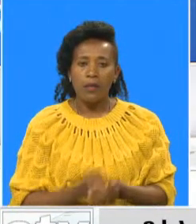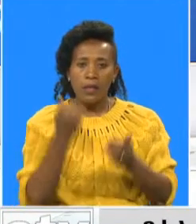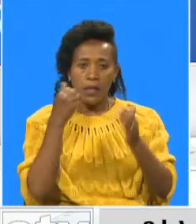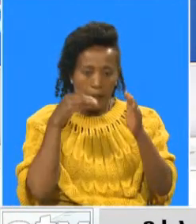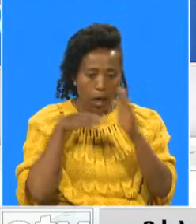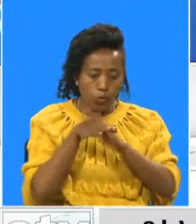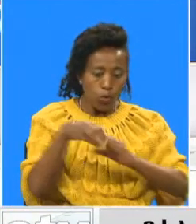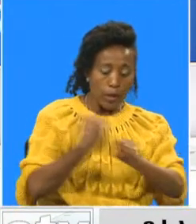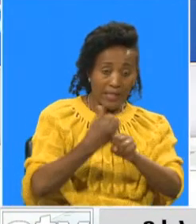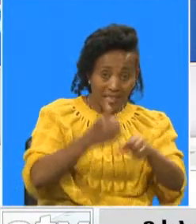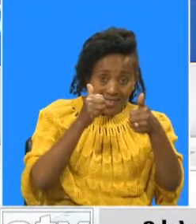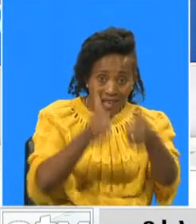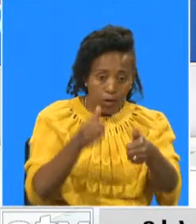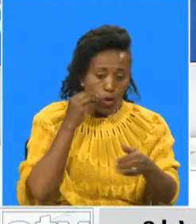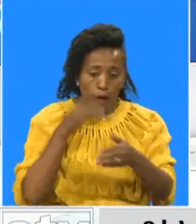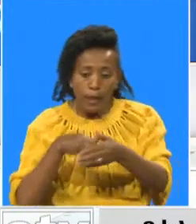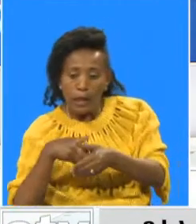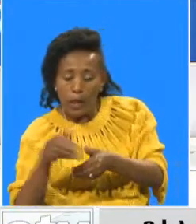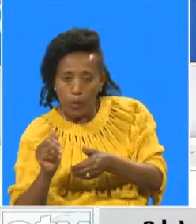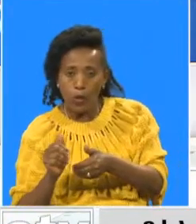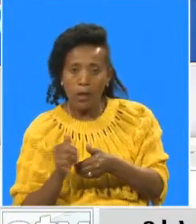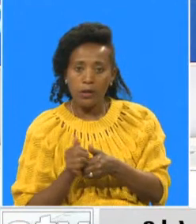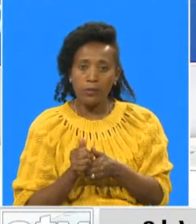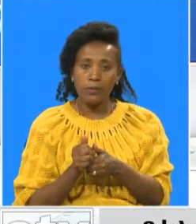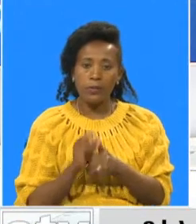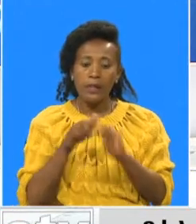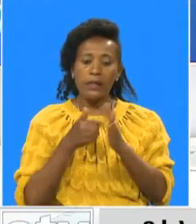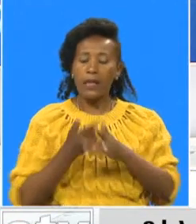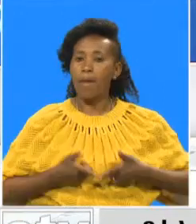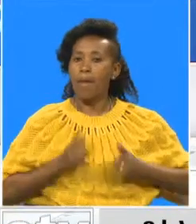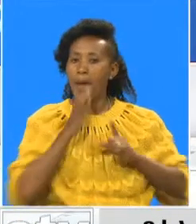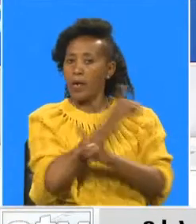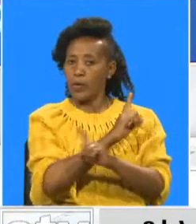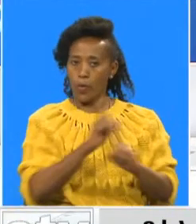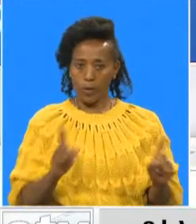ገብቶ የመስራት ራሱ ከቤቱ የመውጣትም እንትኑ ስለማይኖር